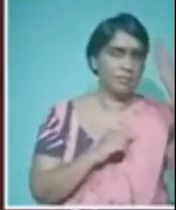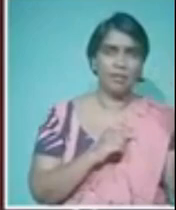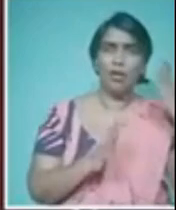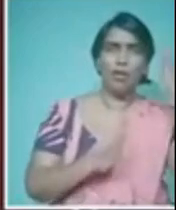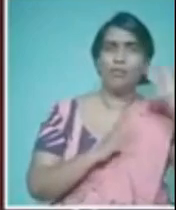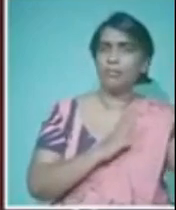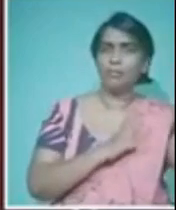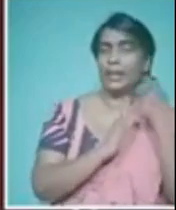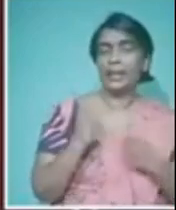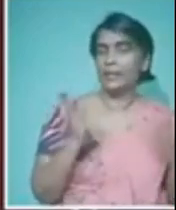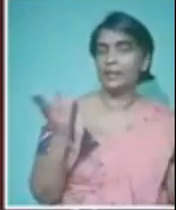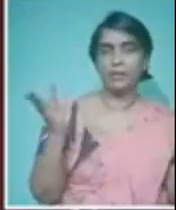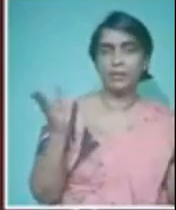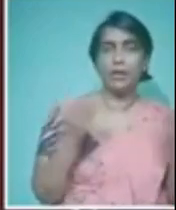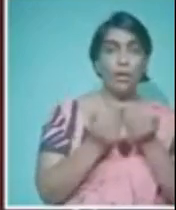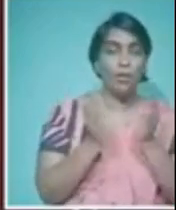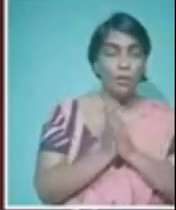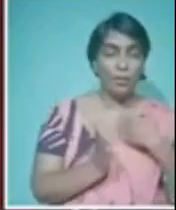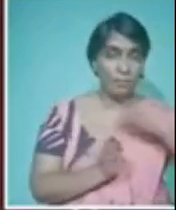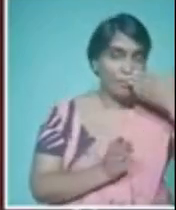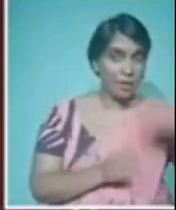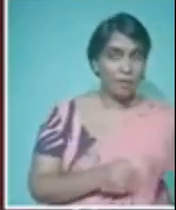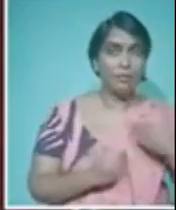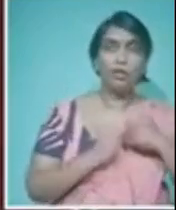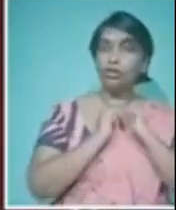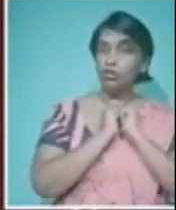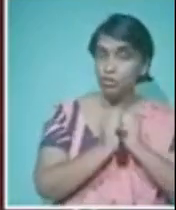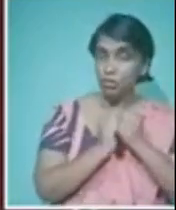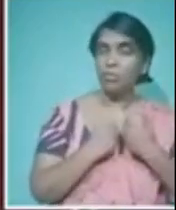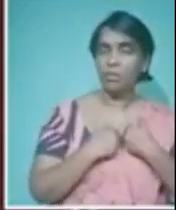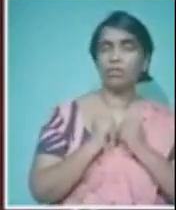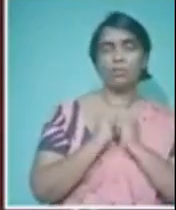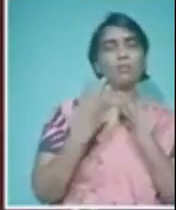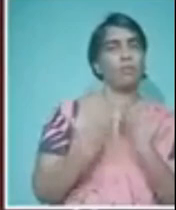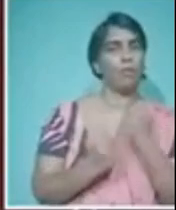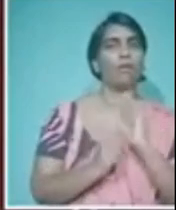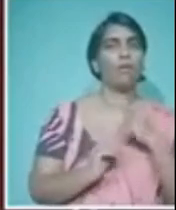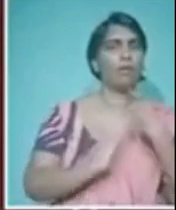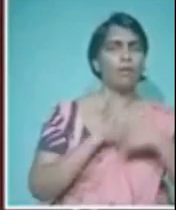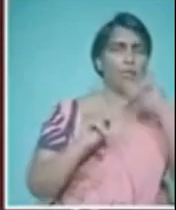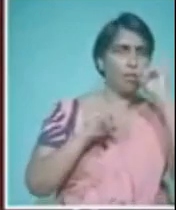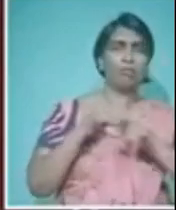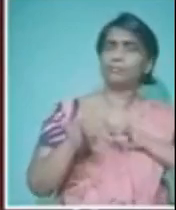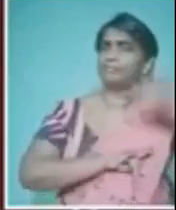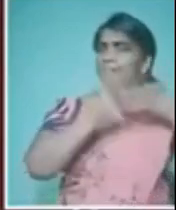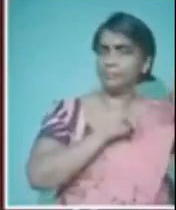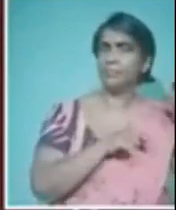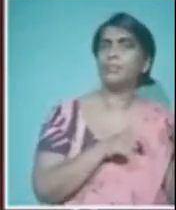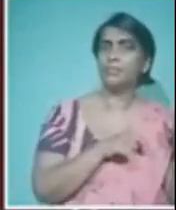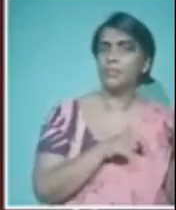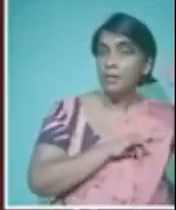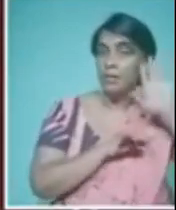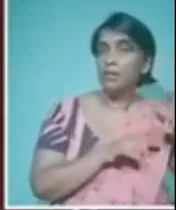ලෝකෙ කොහෙවත් එහෙම තේරියන්නේ නැහැ. තමන්ට සුදුසුකම් තියෙනවා නම් තමන්ට රැකියාවක් රටේ හිමි විය යුතුයි. රට අතෑරලා මිනිස්සු හොගාලා පිටරටට යනවා.